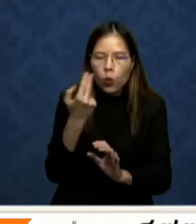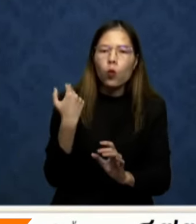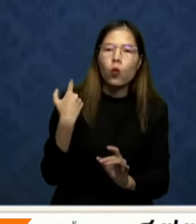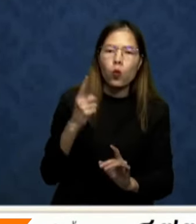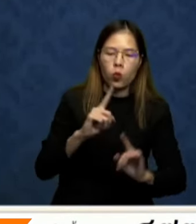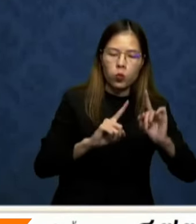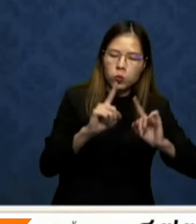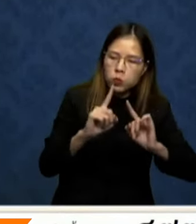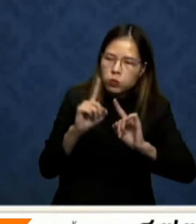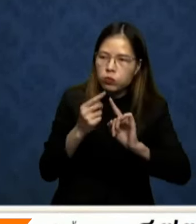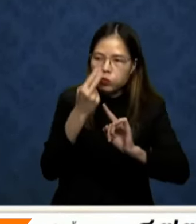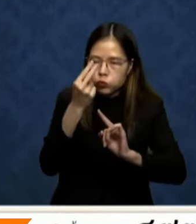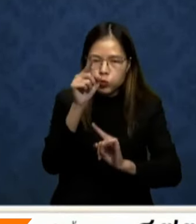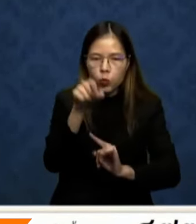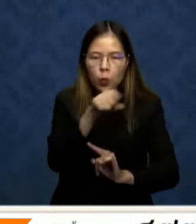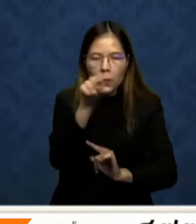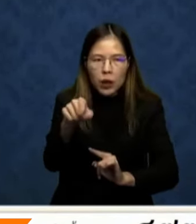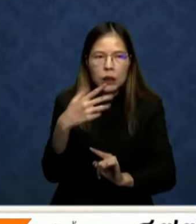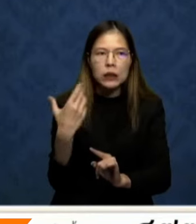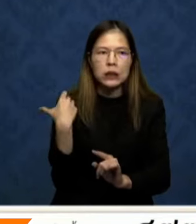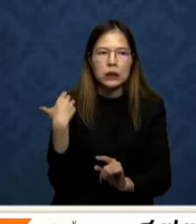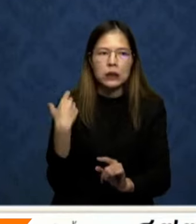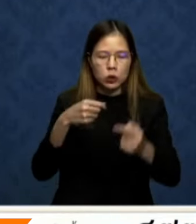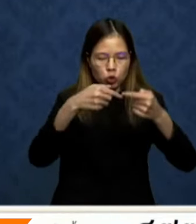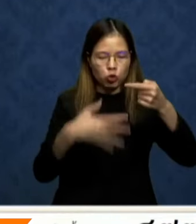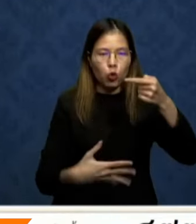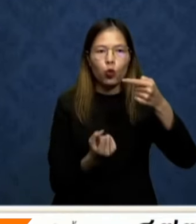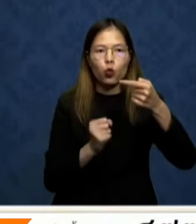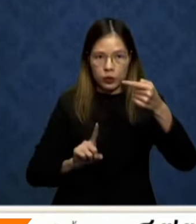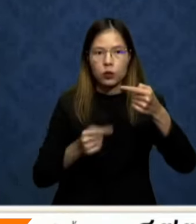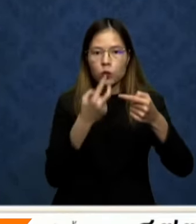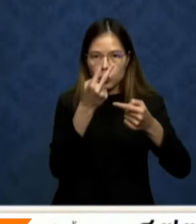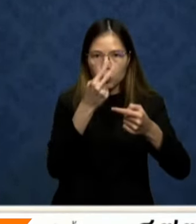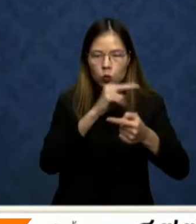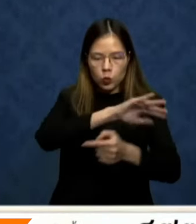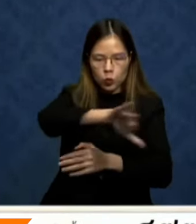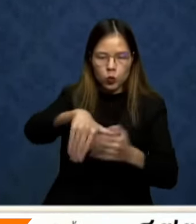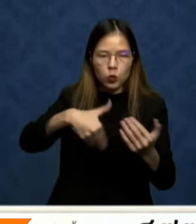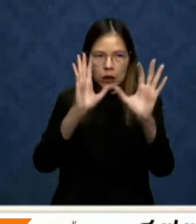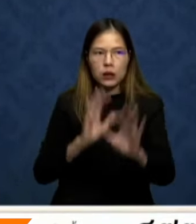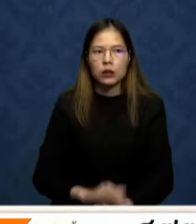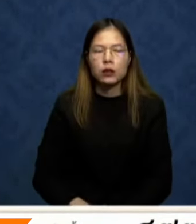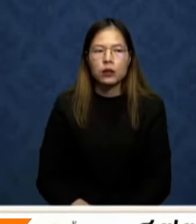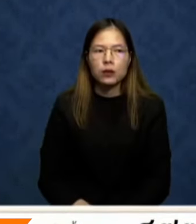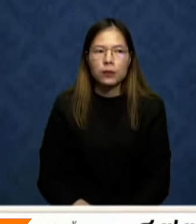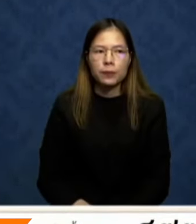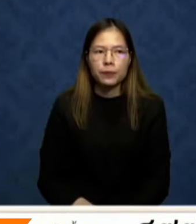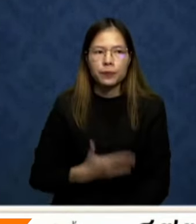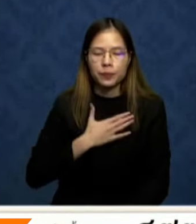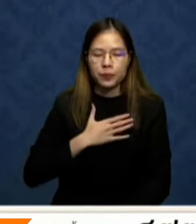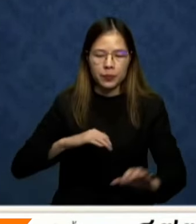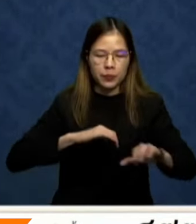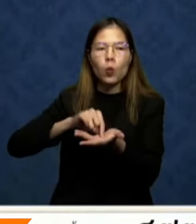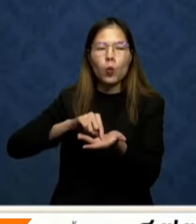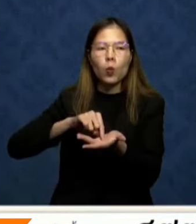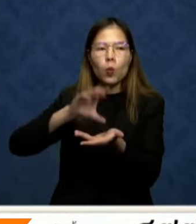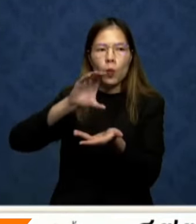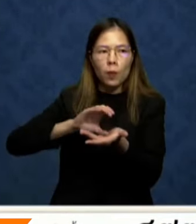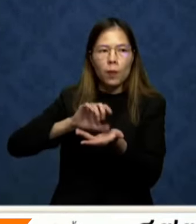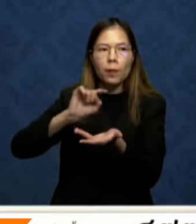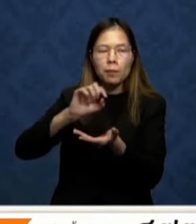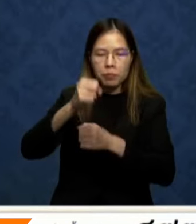างๆเนี่ยที่มีทั้งหมด11อัตราส่วนเนี่ยคงจะดูทั่วแหละแต่ประเด็นของผมก็คือว่าการจัดทำงบกลาง